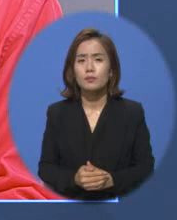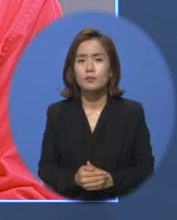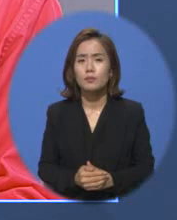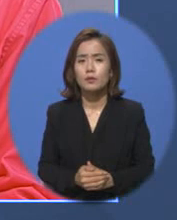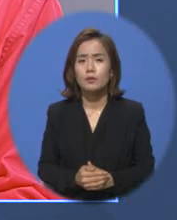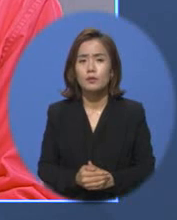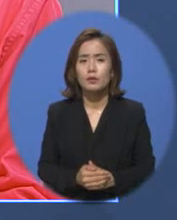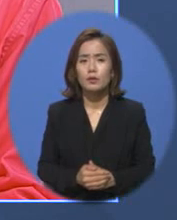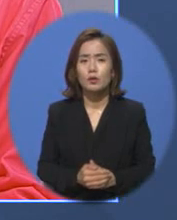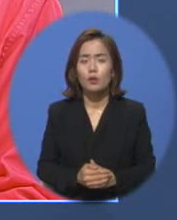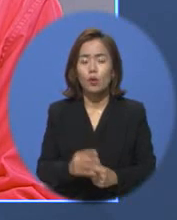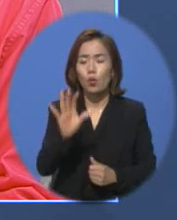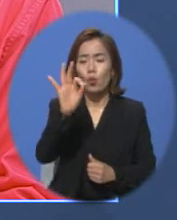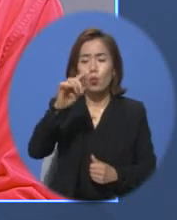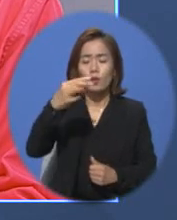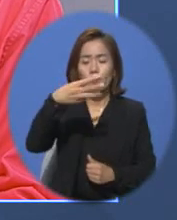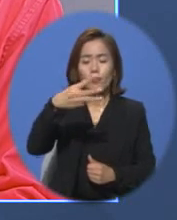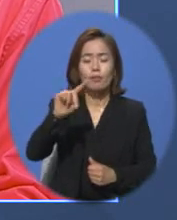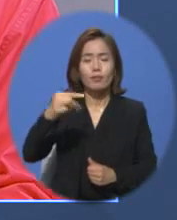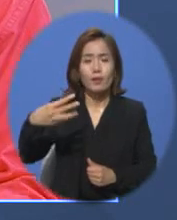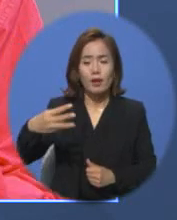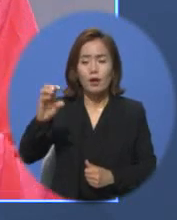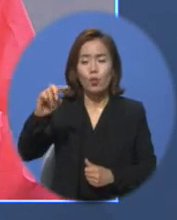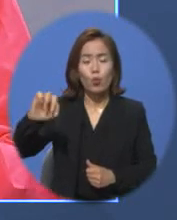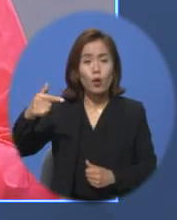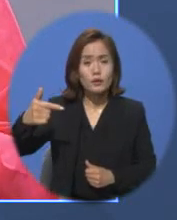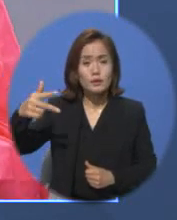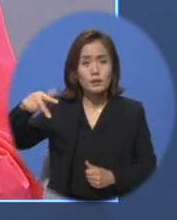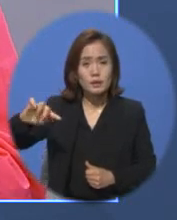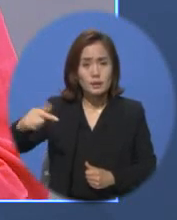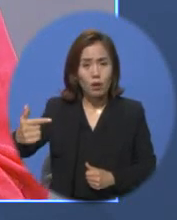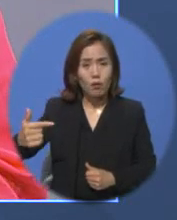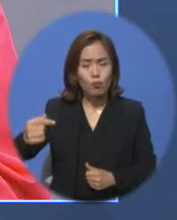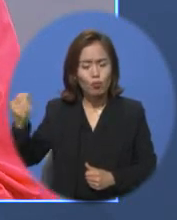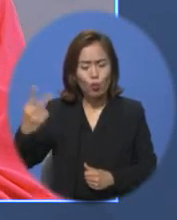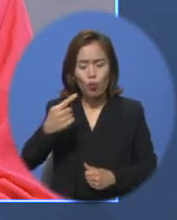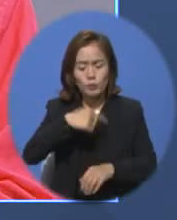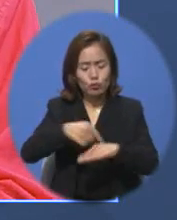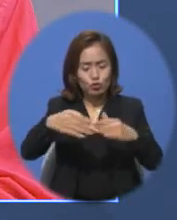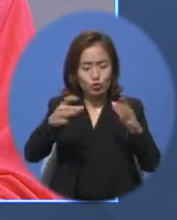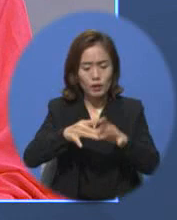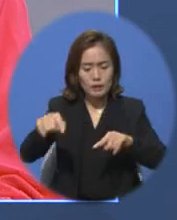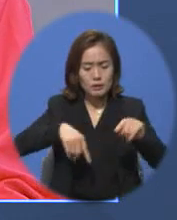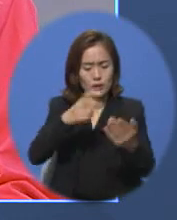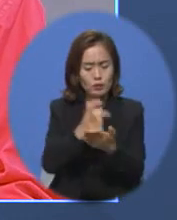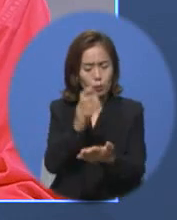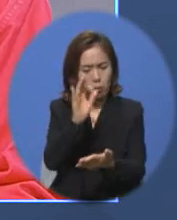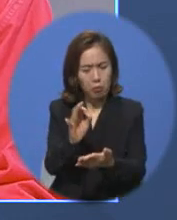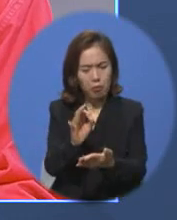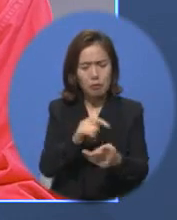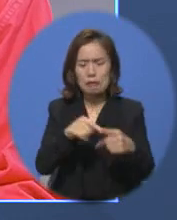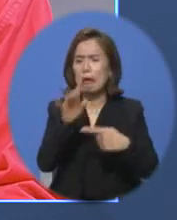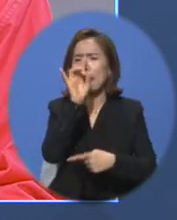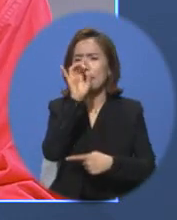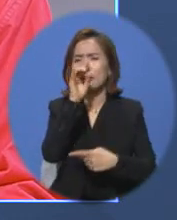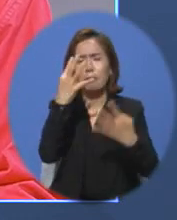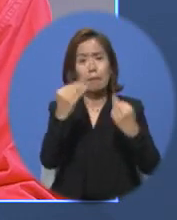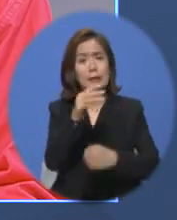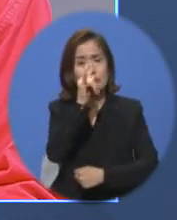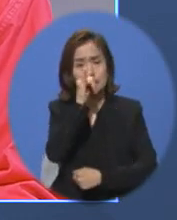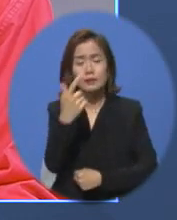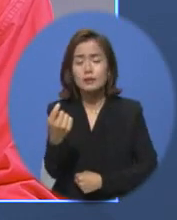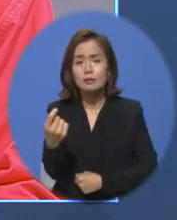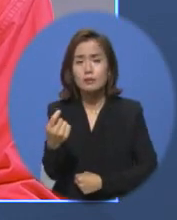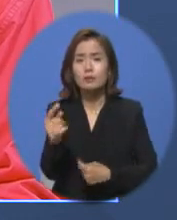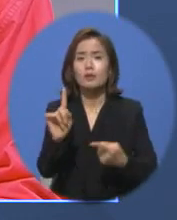요? 원자력발전소폐쇄나 민주당의여러정책들을보면,이러한정책들이 문제가되지않을까요